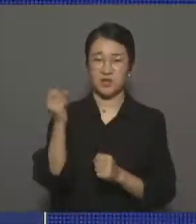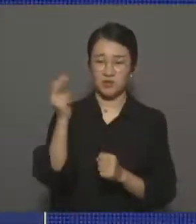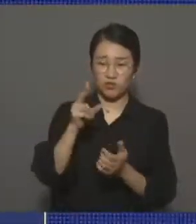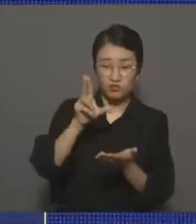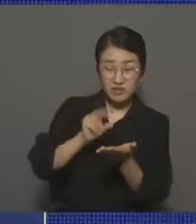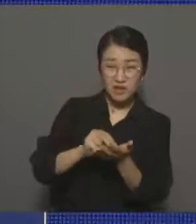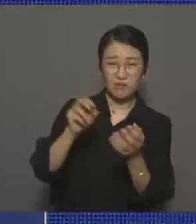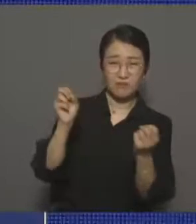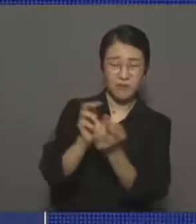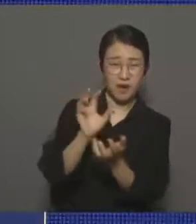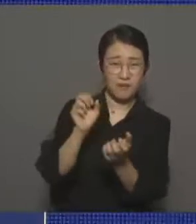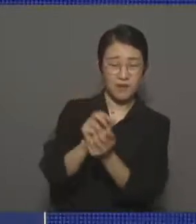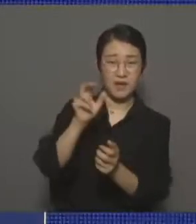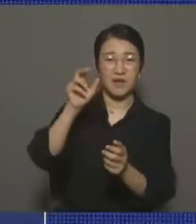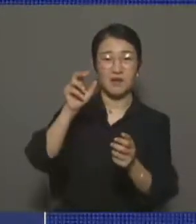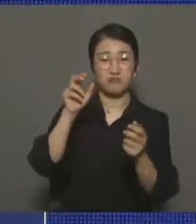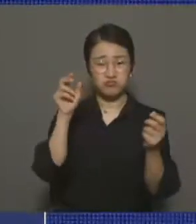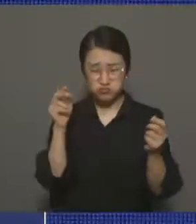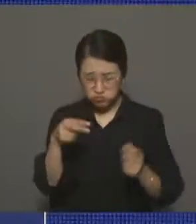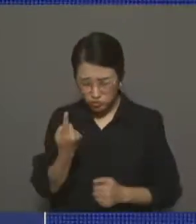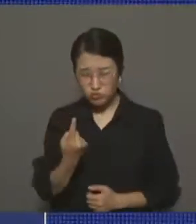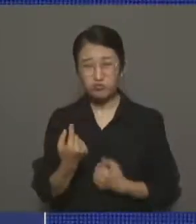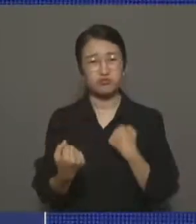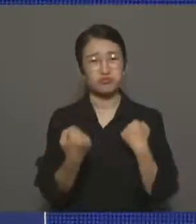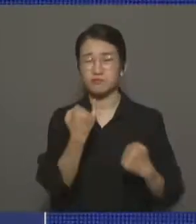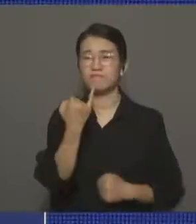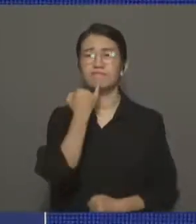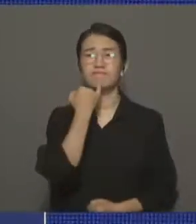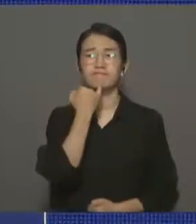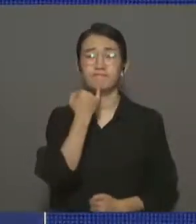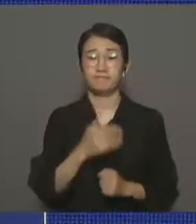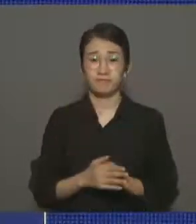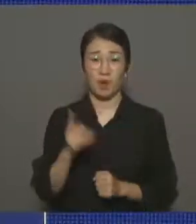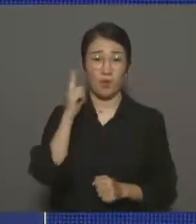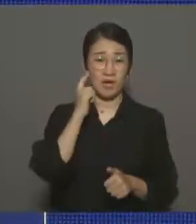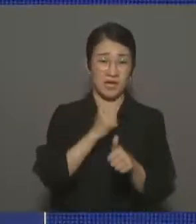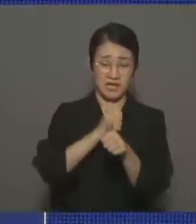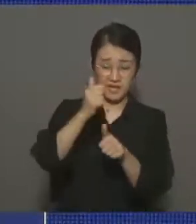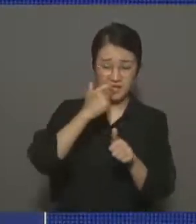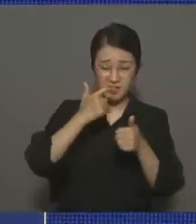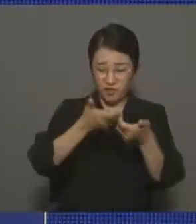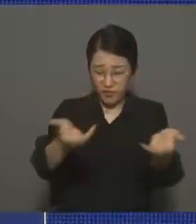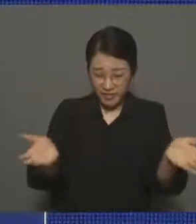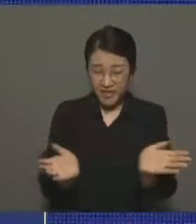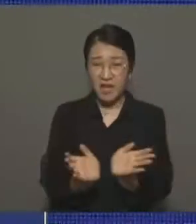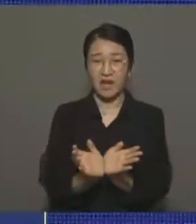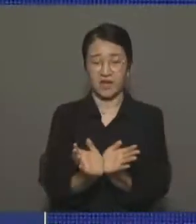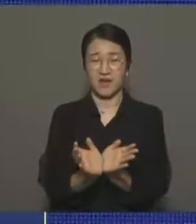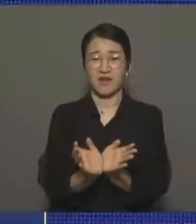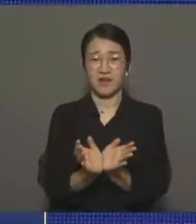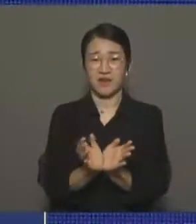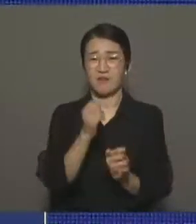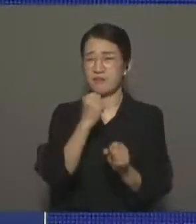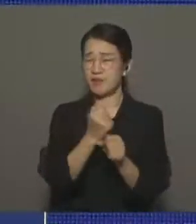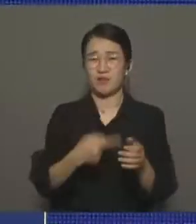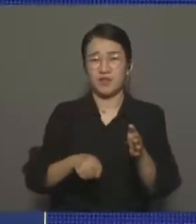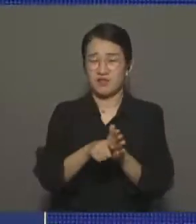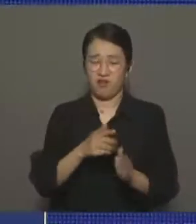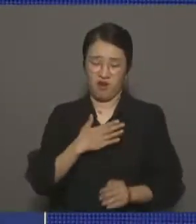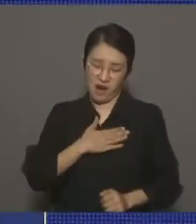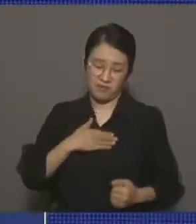자리입니다. 그래서 저는 이기는 정당 민주당을 위해서 이번 전당대회에서 감정싸움이